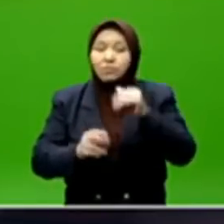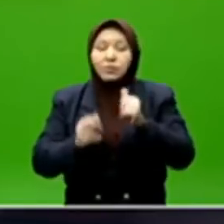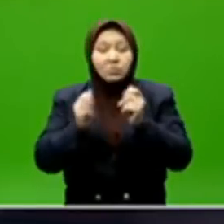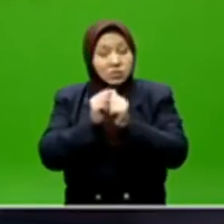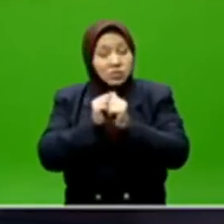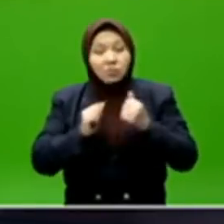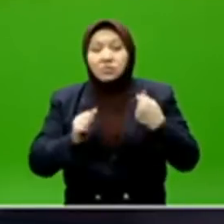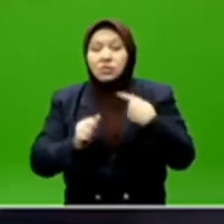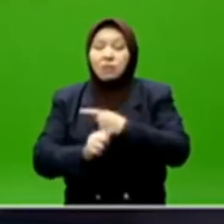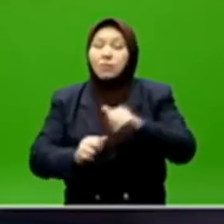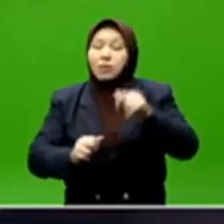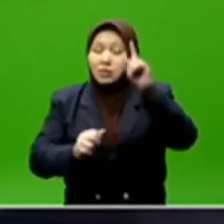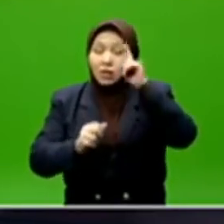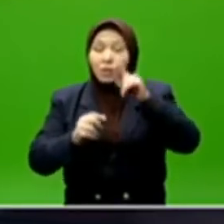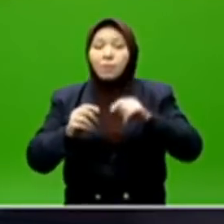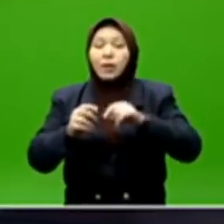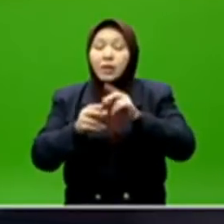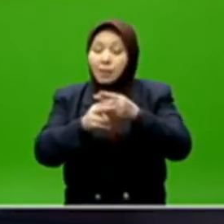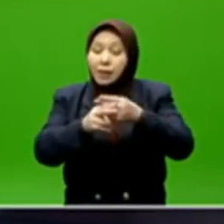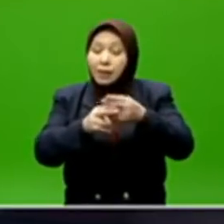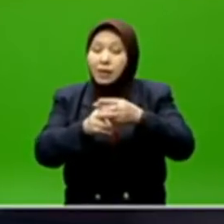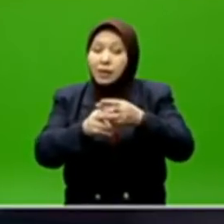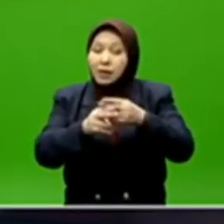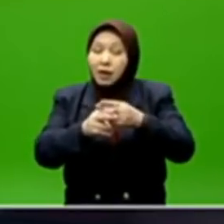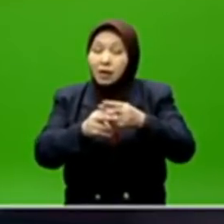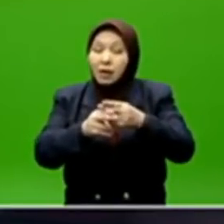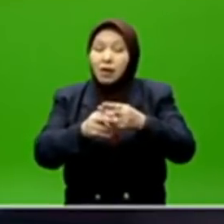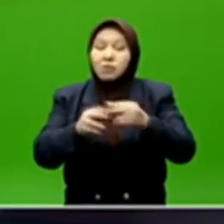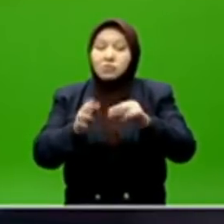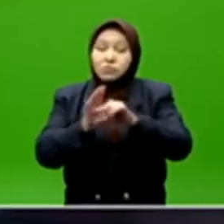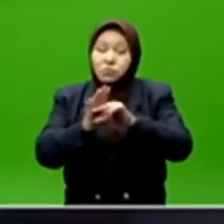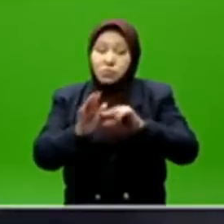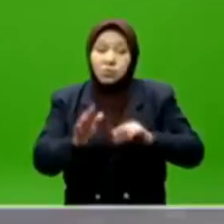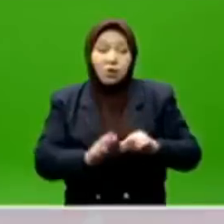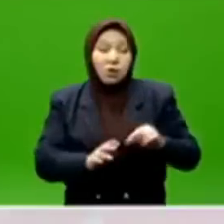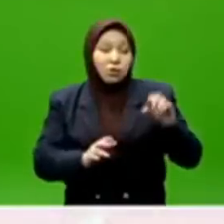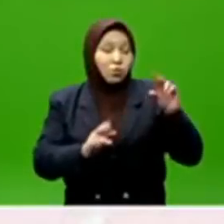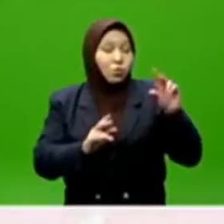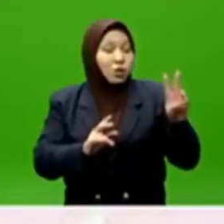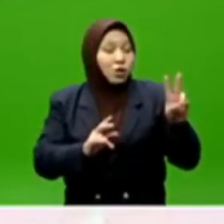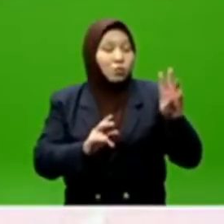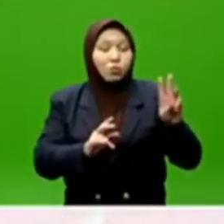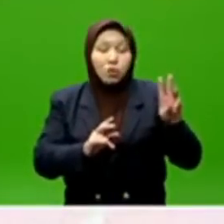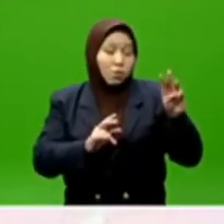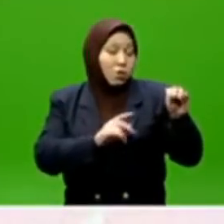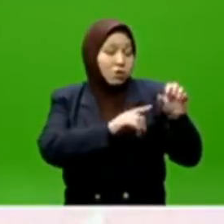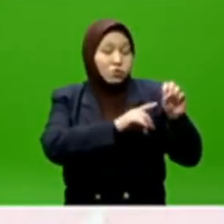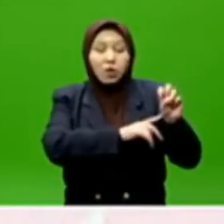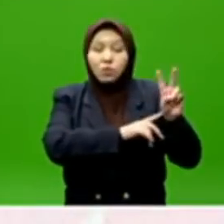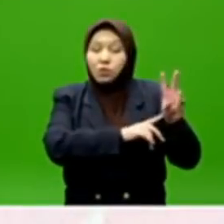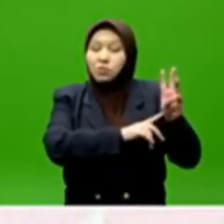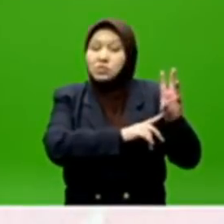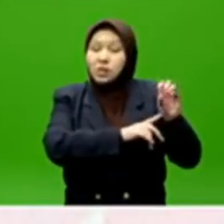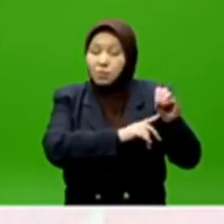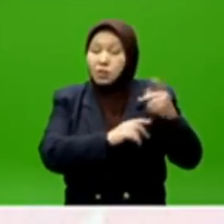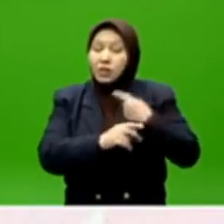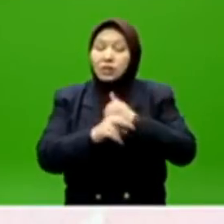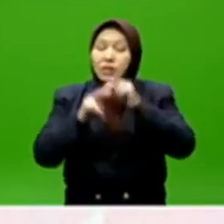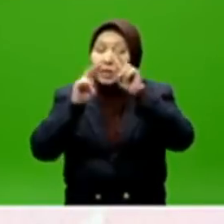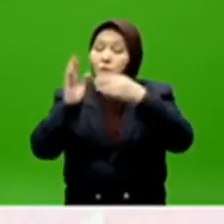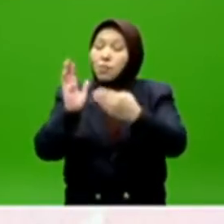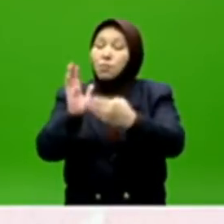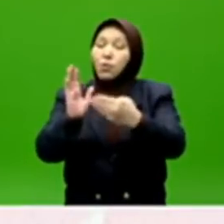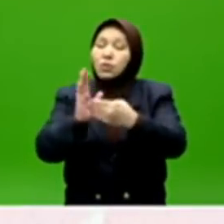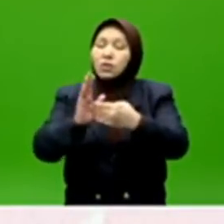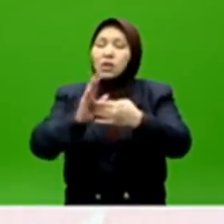saatnya nak melihat kepada sinopsis bagi halaman 260. Bermula daripada ayat yang ke-34, kita akan melihat bukti